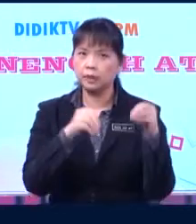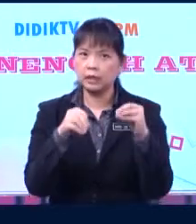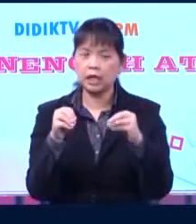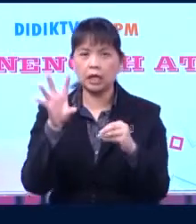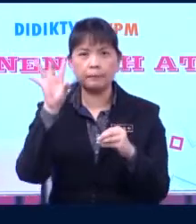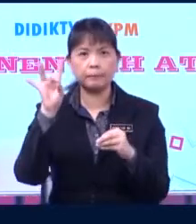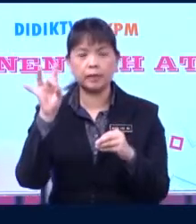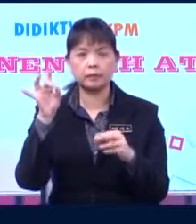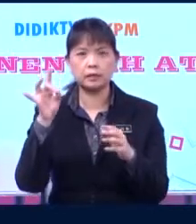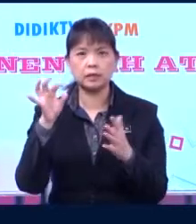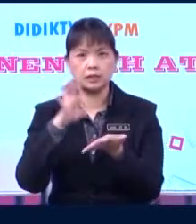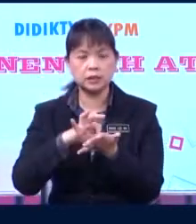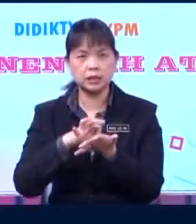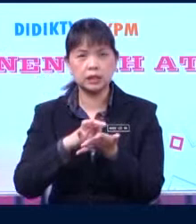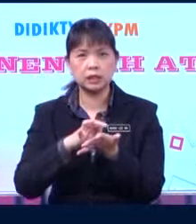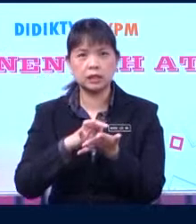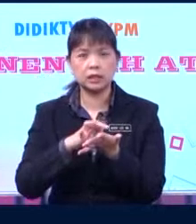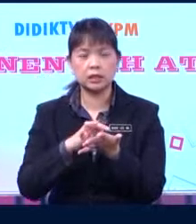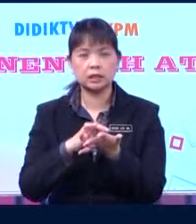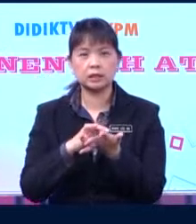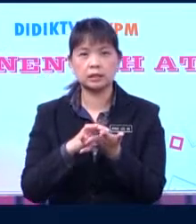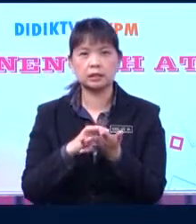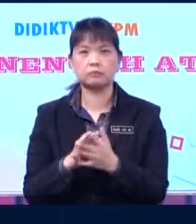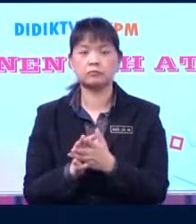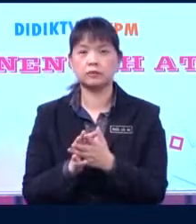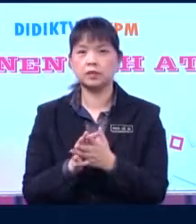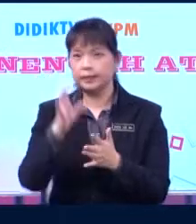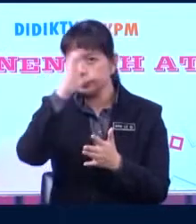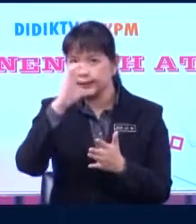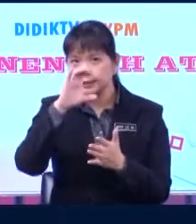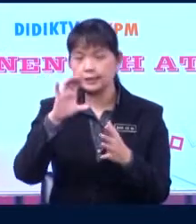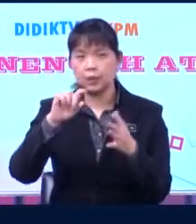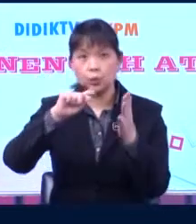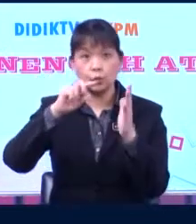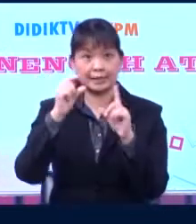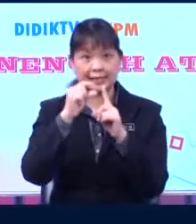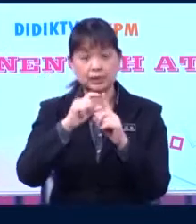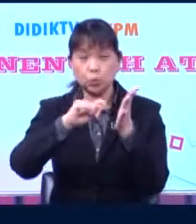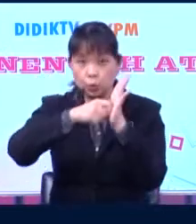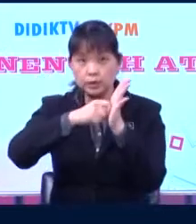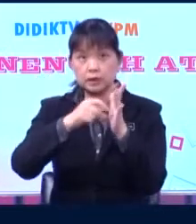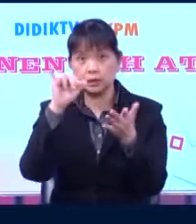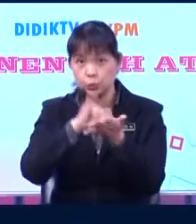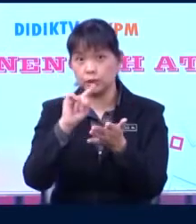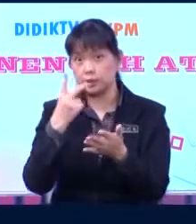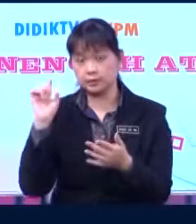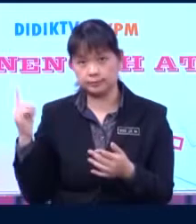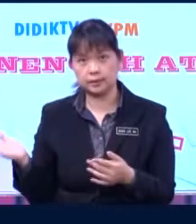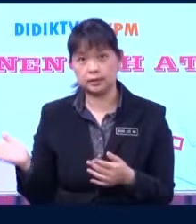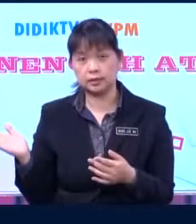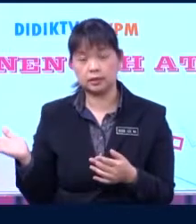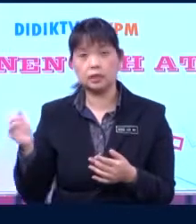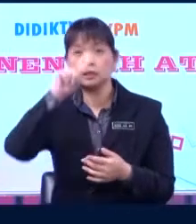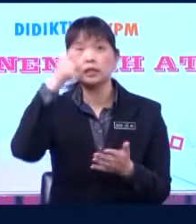dan tanah ini sih 40 mesin cuci baru ya oke kemudian dia kates nih soalan pertama